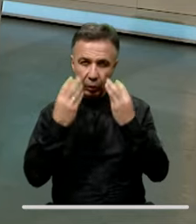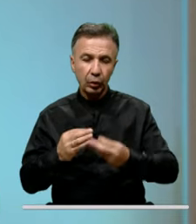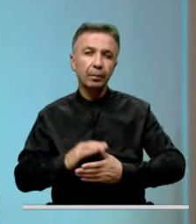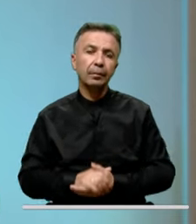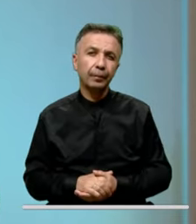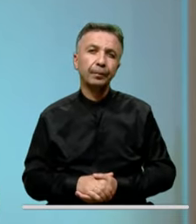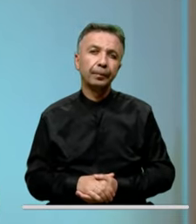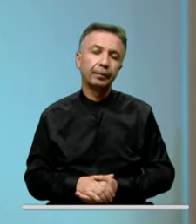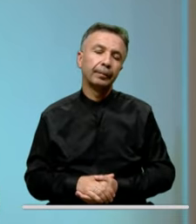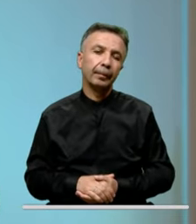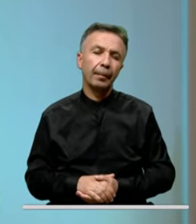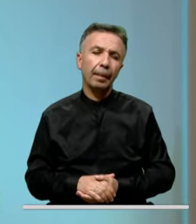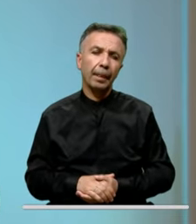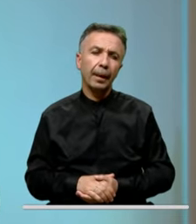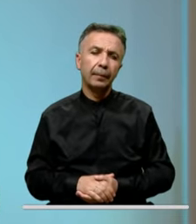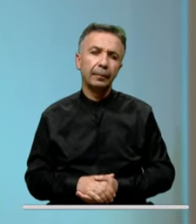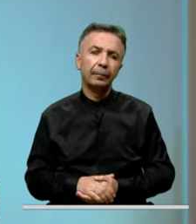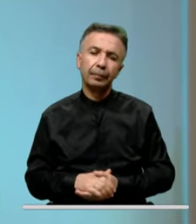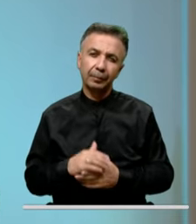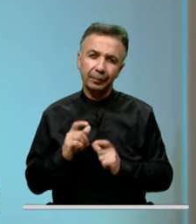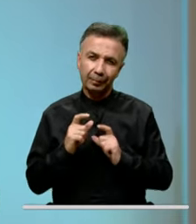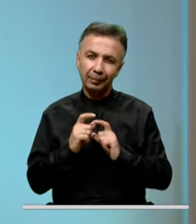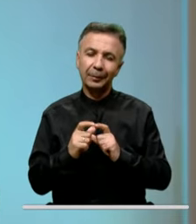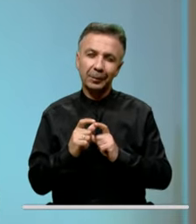ecma'in. Soru hakikaten